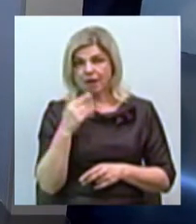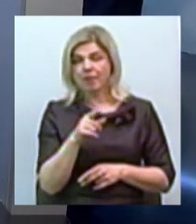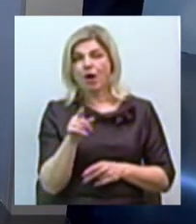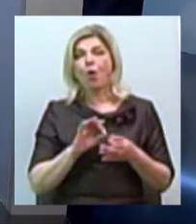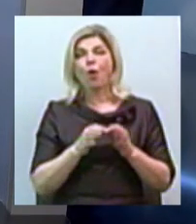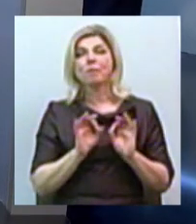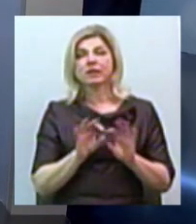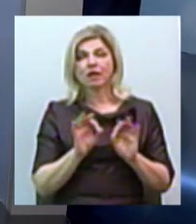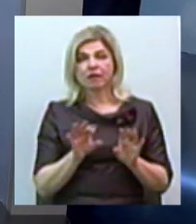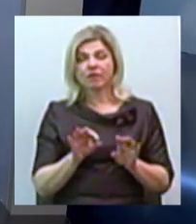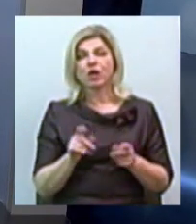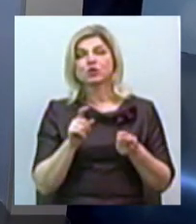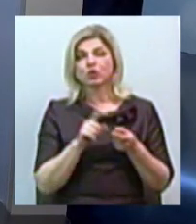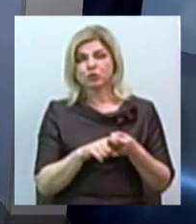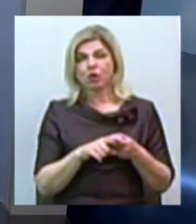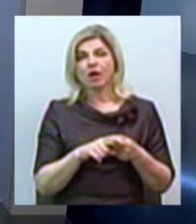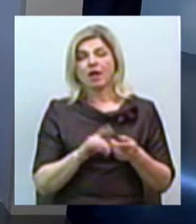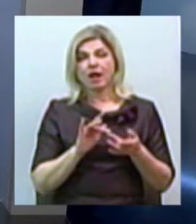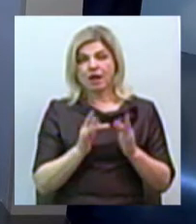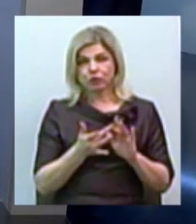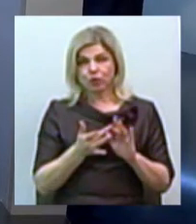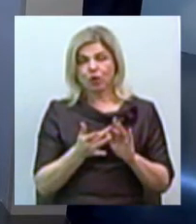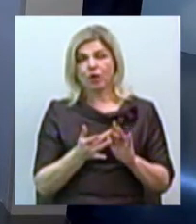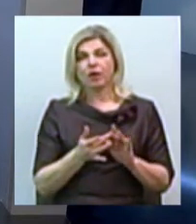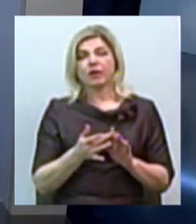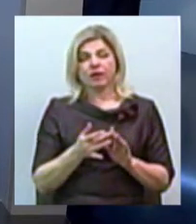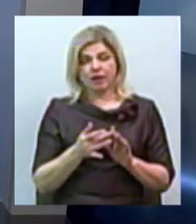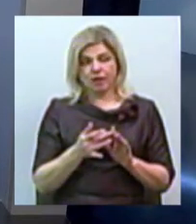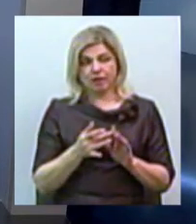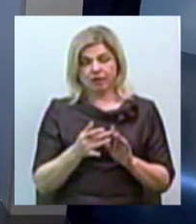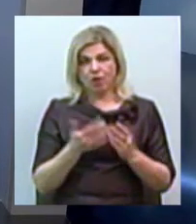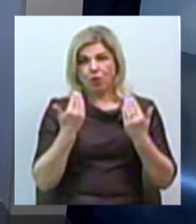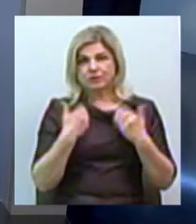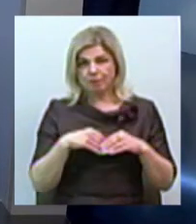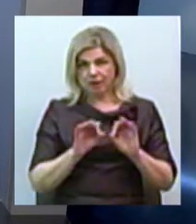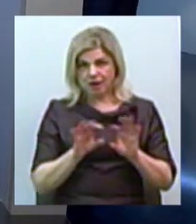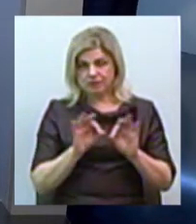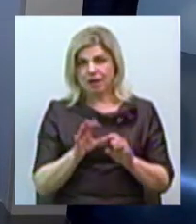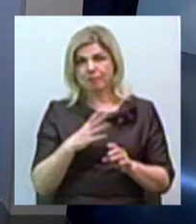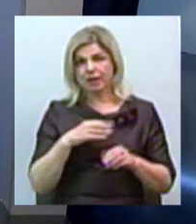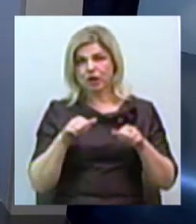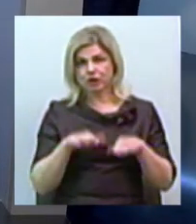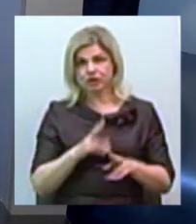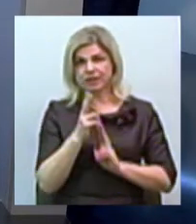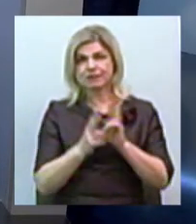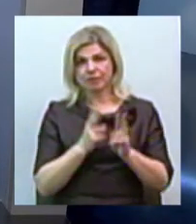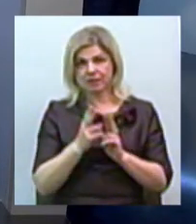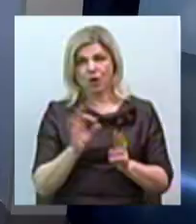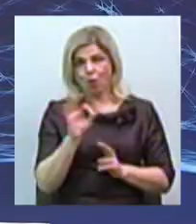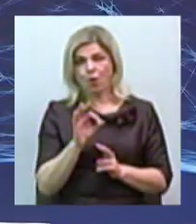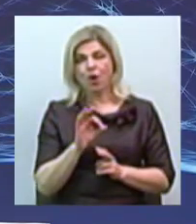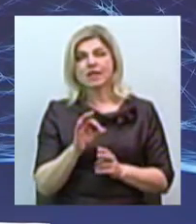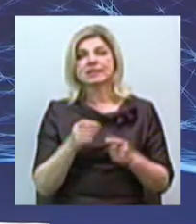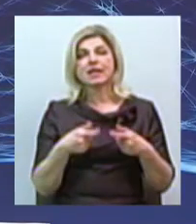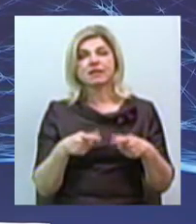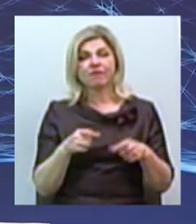коментарями, саме стосовно етапу електронного портфоліо, було прийнято рішення і відбулись зміни у положенні про сертифікацію. І